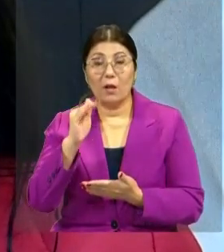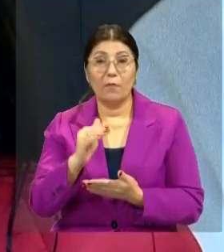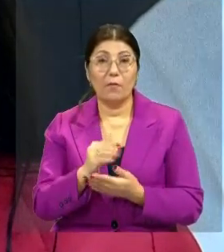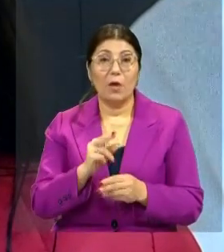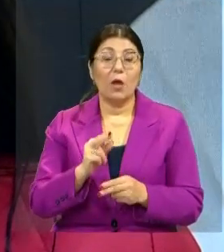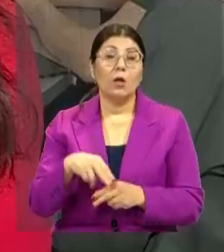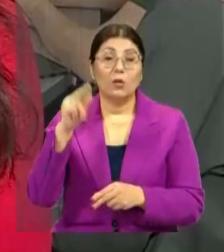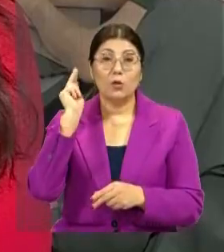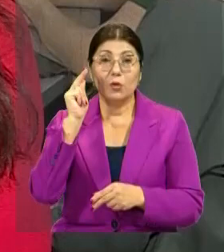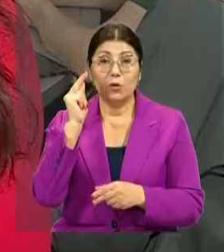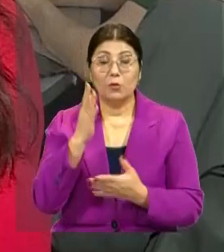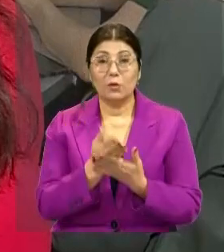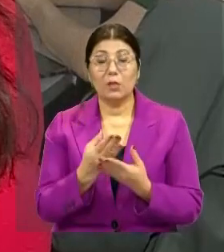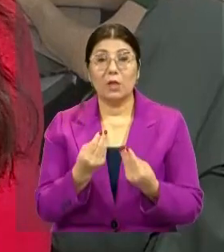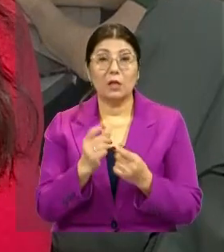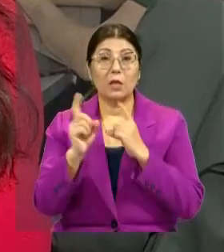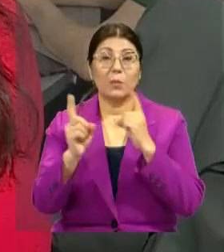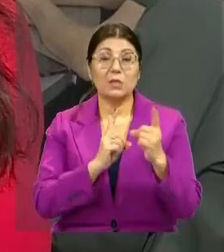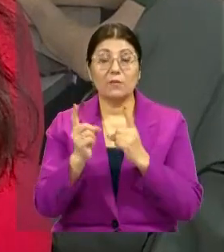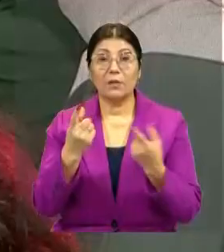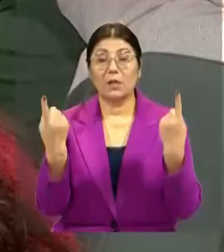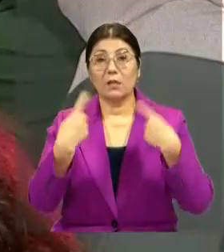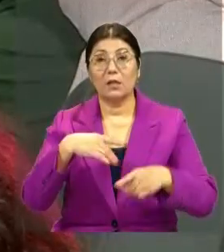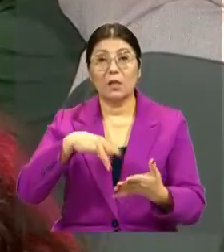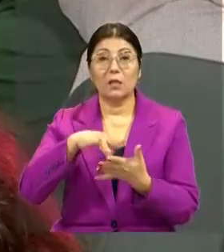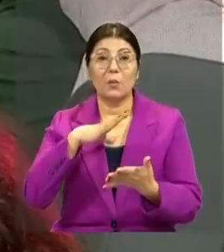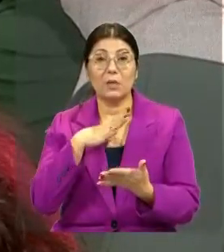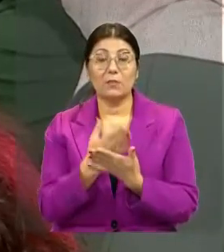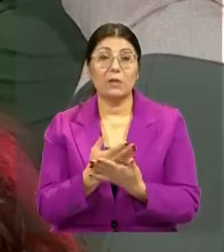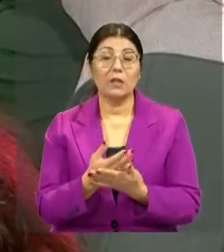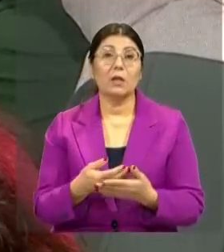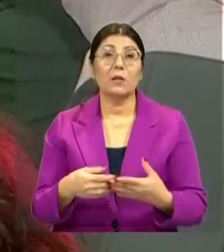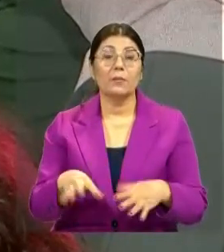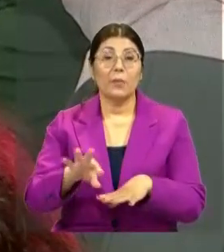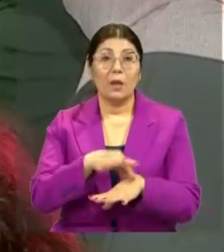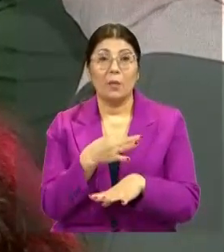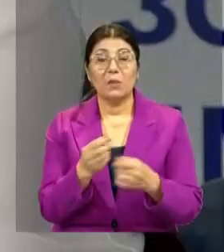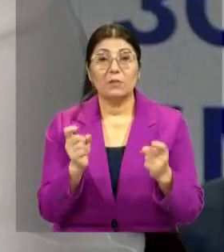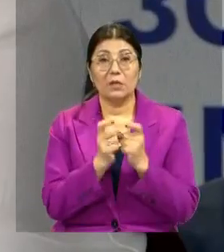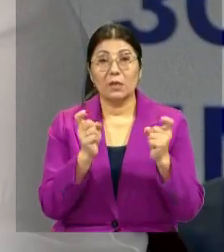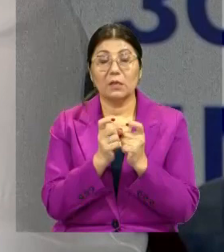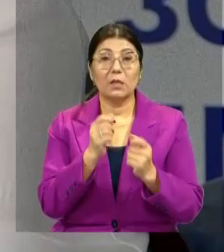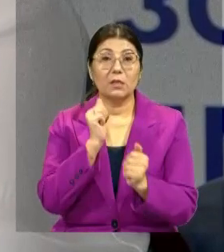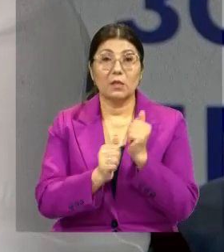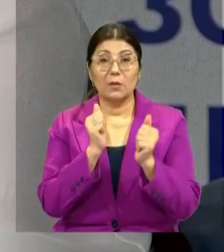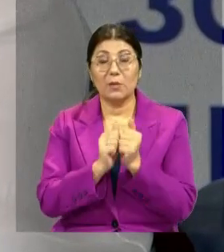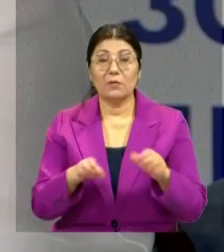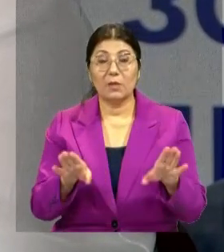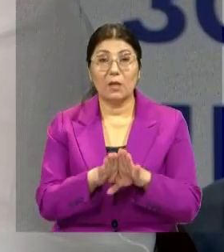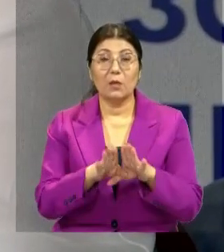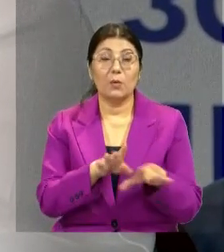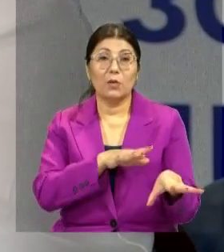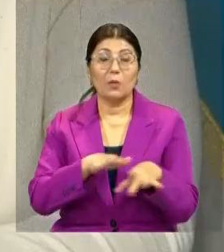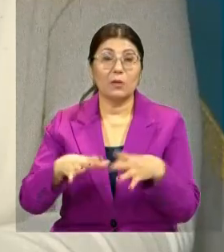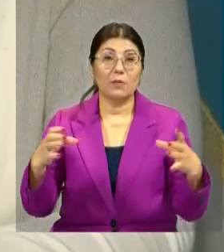жұмыстарды меңгеруде. Тағы бір жиын дағдарыс орталығында өтті. Жиында аймақтағы ерлі-зайыптылардың арасындағы жанжалдың жиілеп кеткені, мұндай келеңсіз